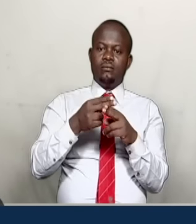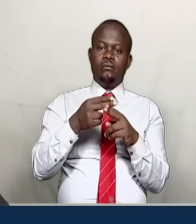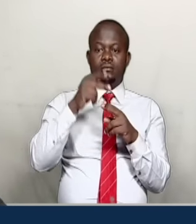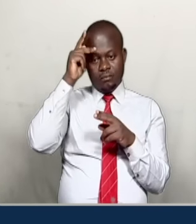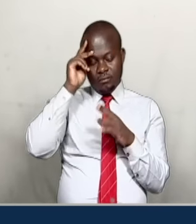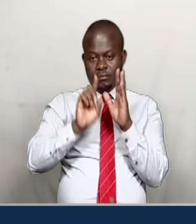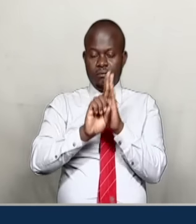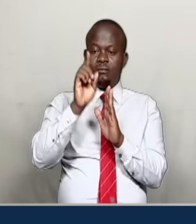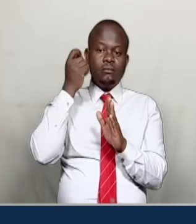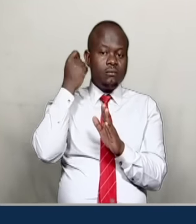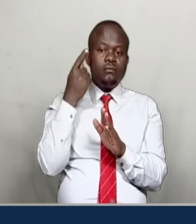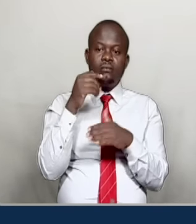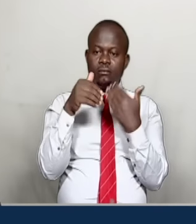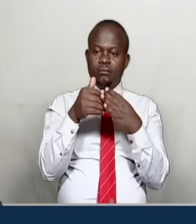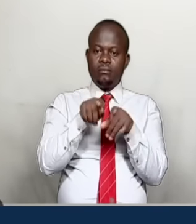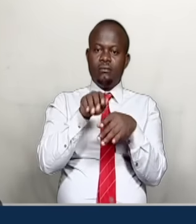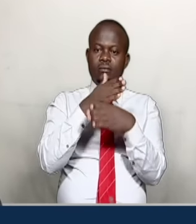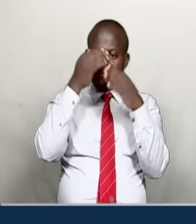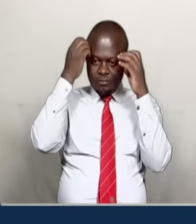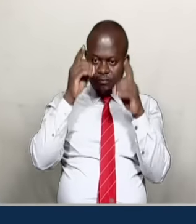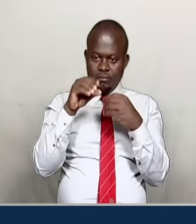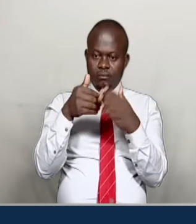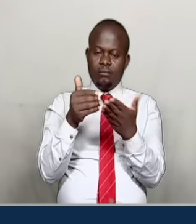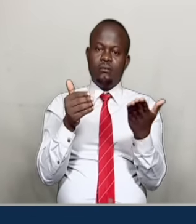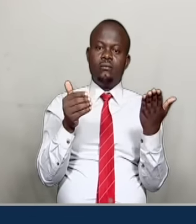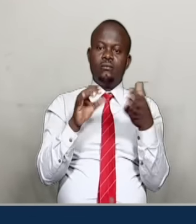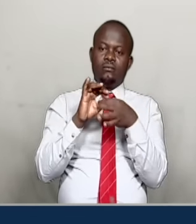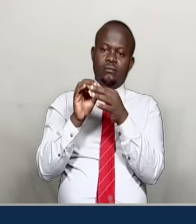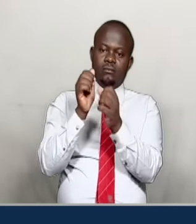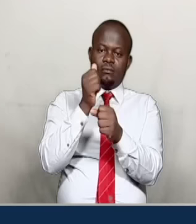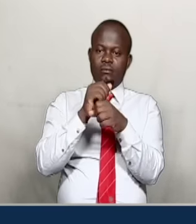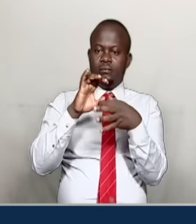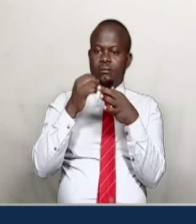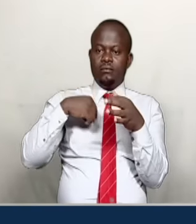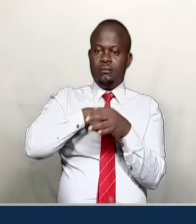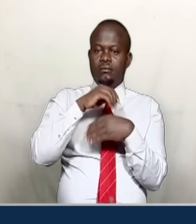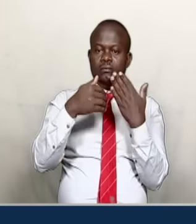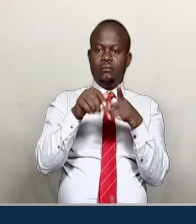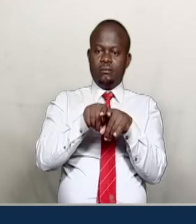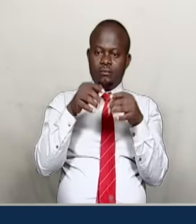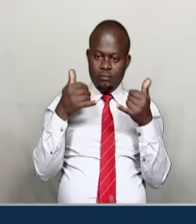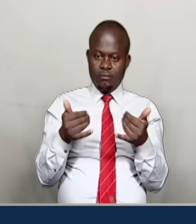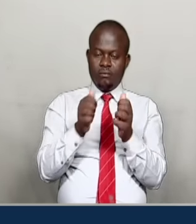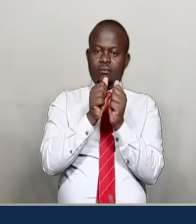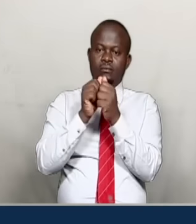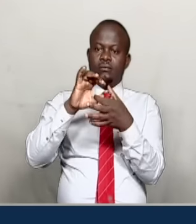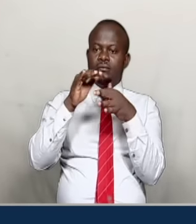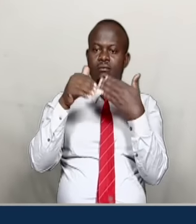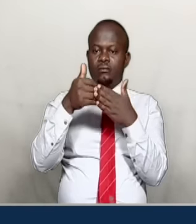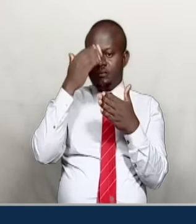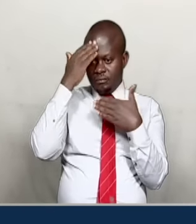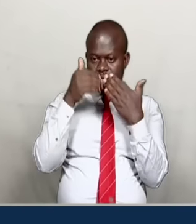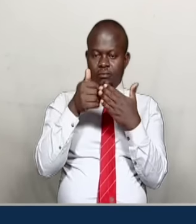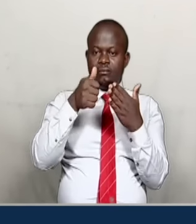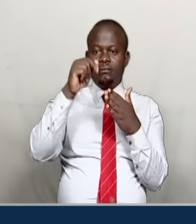development. So ibyo rero nka Ministeri y'uburezi ni ugukorana n'abafatanya bikorwa bacu nkuko n'ubu turi hano turi kumwe n'abafatanya bikorwa kugira ngo